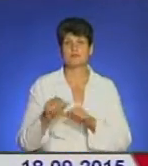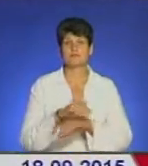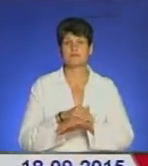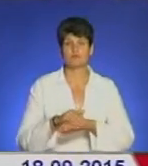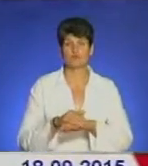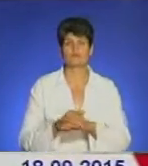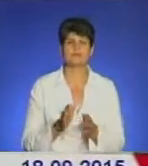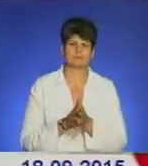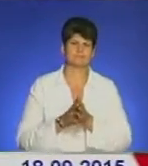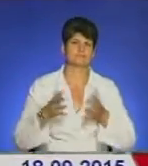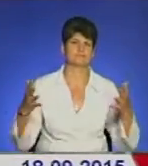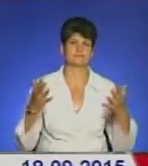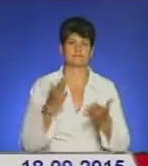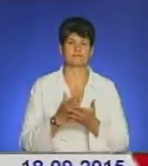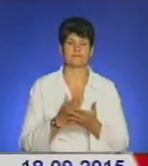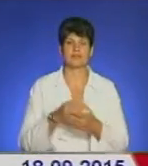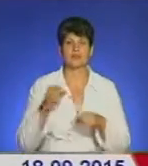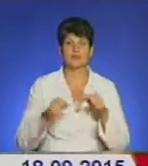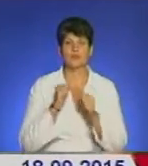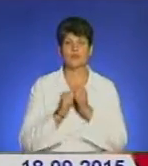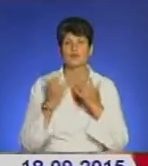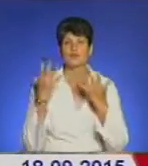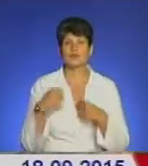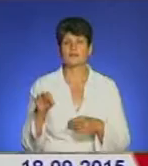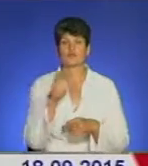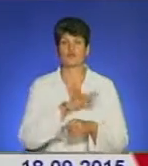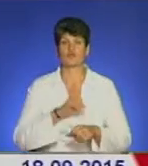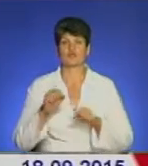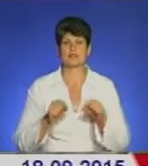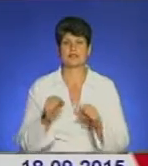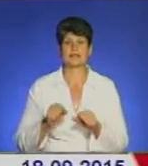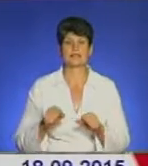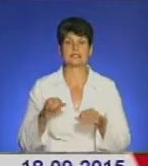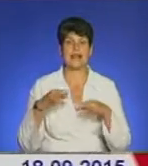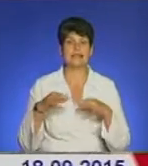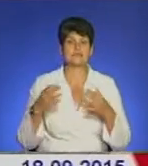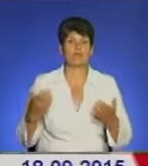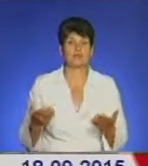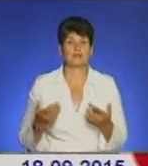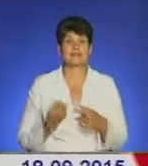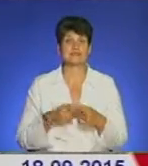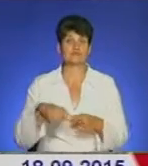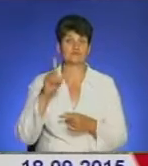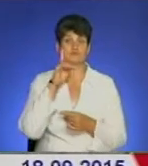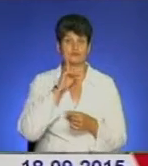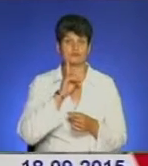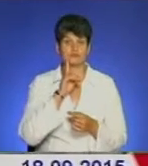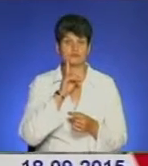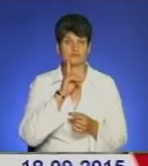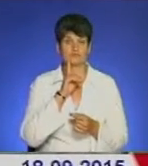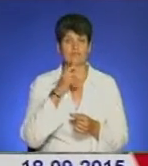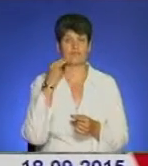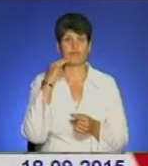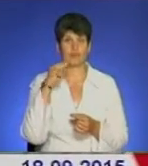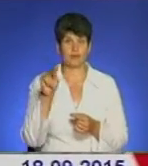і справді побільшало. Катаюся кожного дня, використовую велосипед як транспорт. Це набагато зручніше, набагато